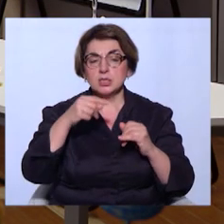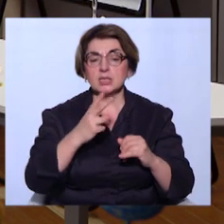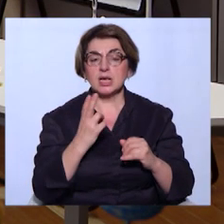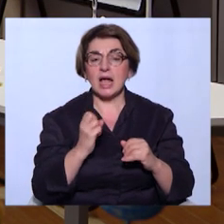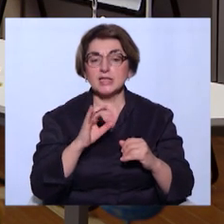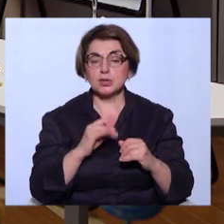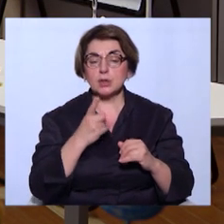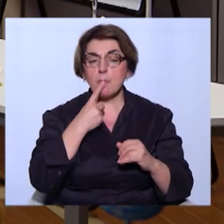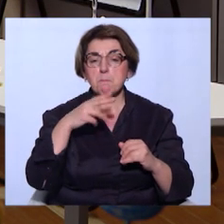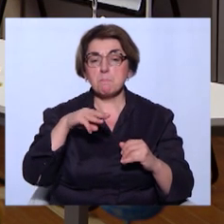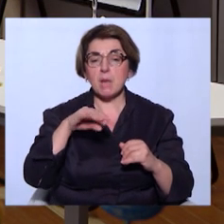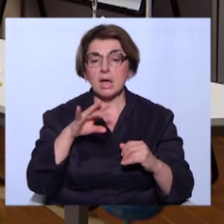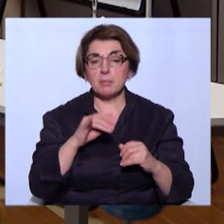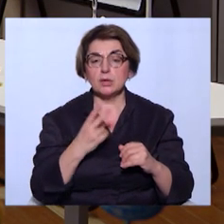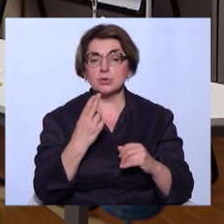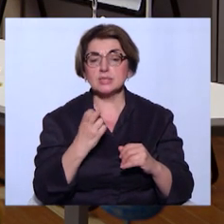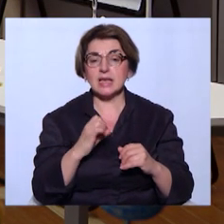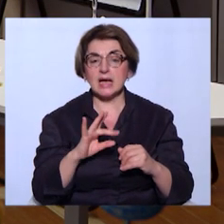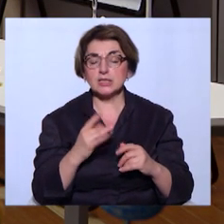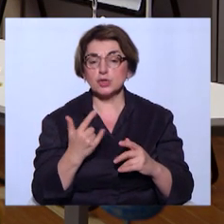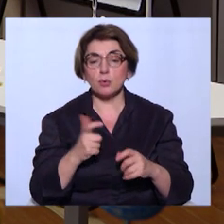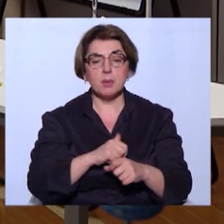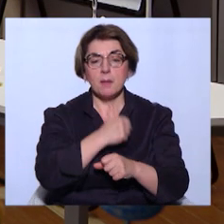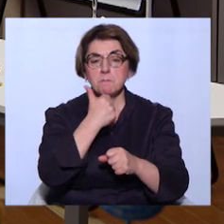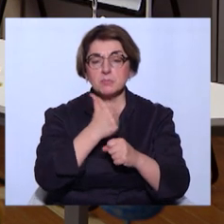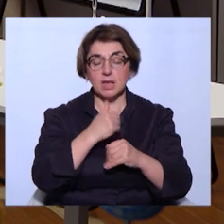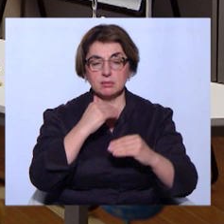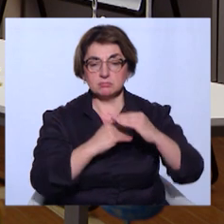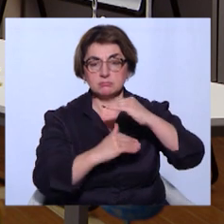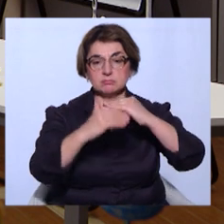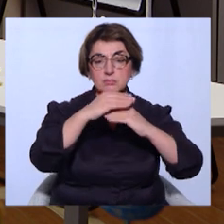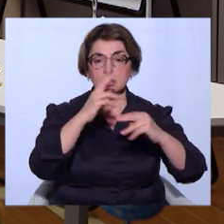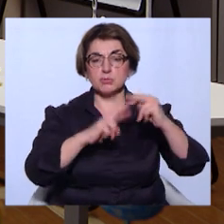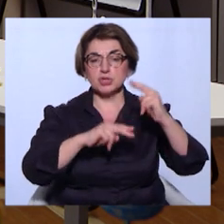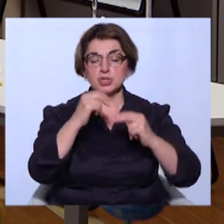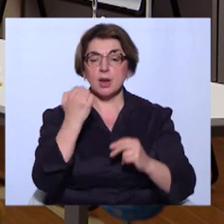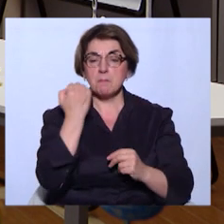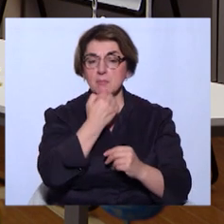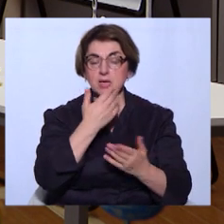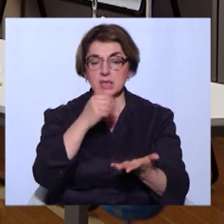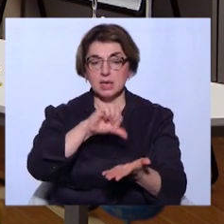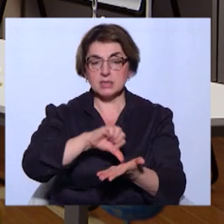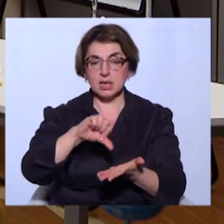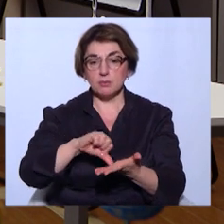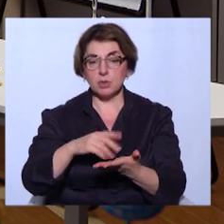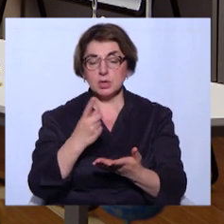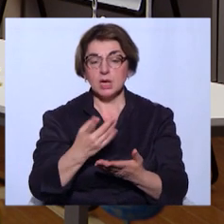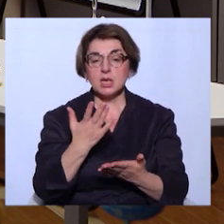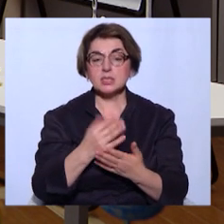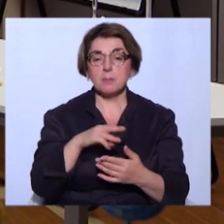მარმარილო მაგალითად, ცარცი, რომელიც მთავარ ქანმშენ მასალას წარმოადგენს. მე მინდა წარმოგიდგინოთ ეს